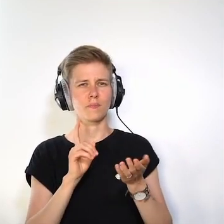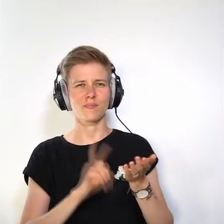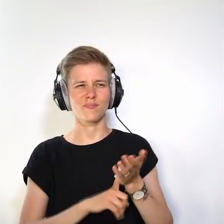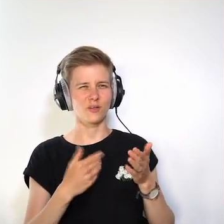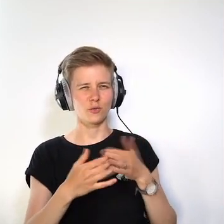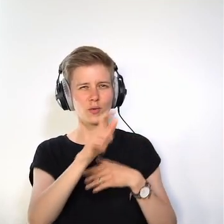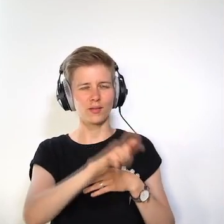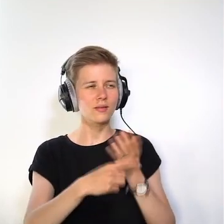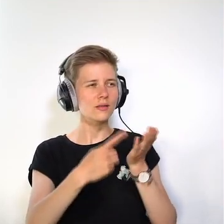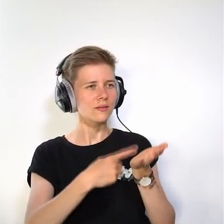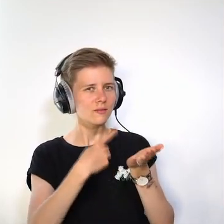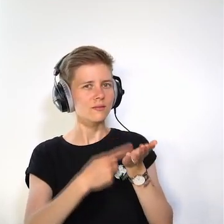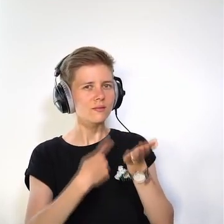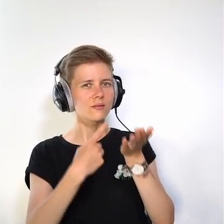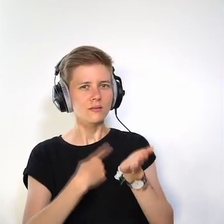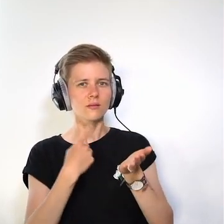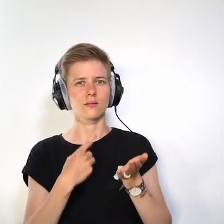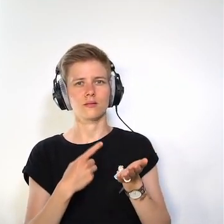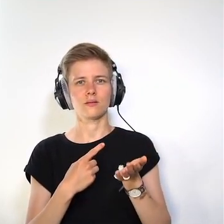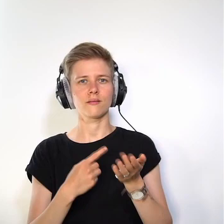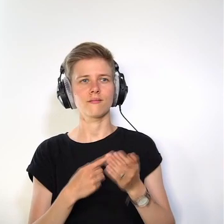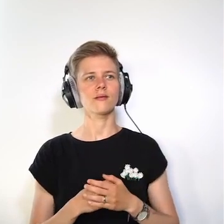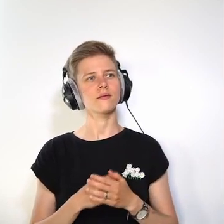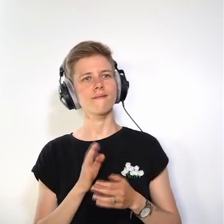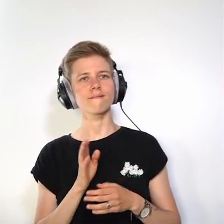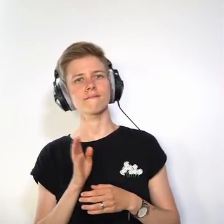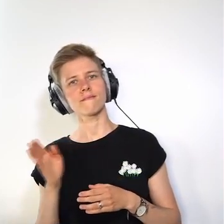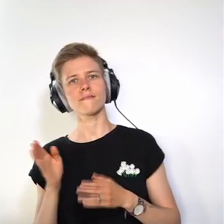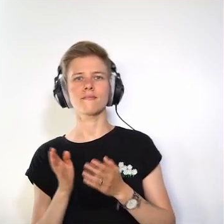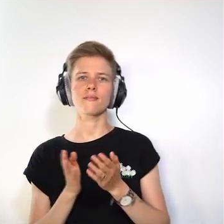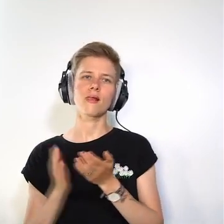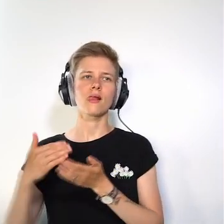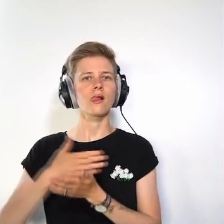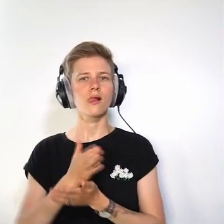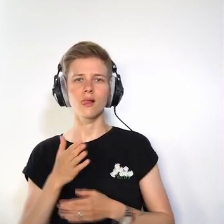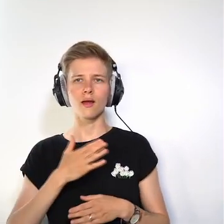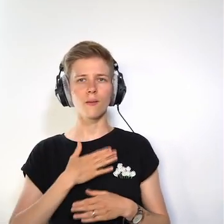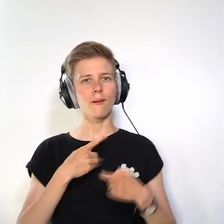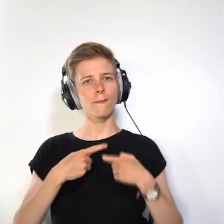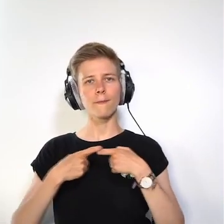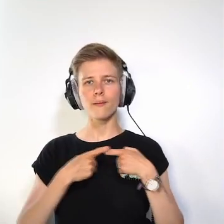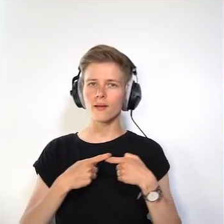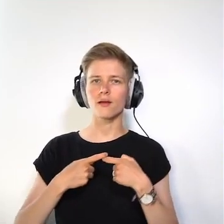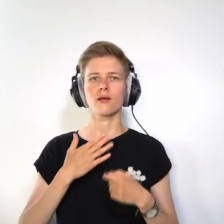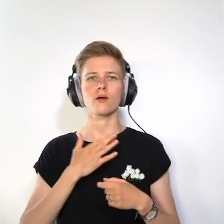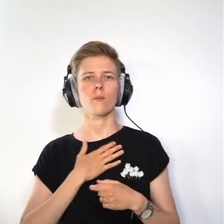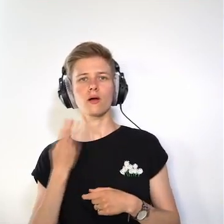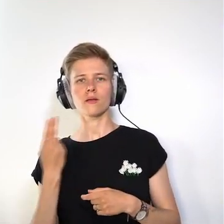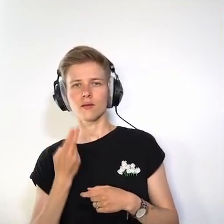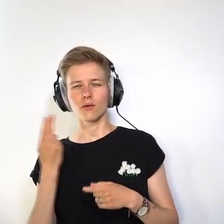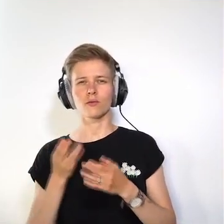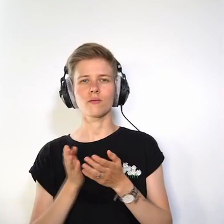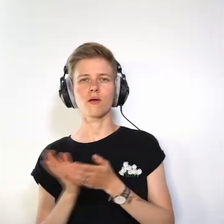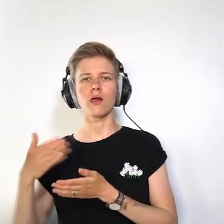työntekijäänsä. Eli vähän viitteenomaisesti puhumaan perhesuhteistaan, seurustelusuhteistaan ja testaamaan sitä, että